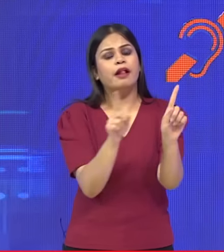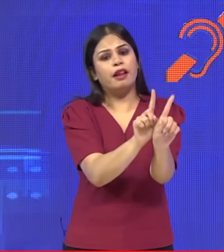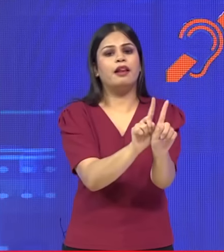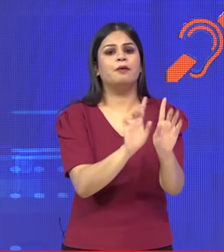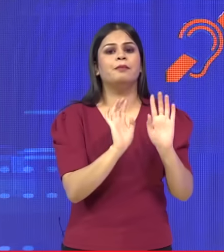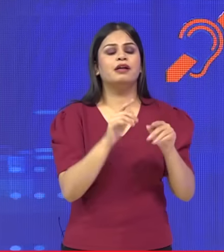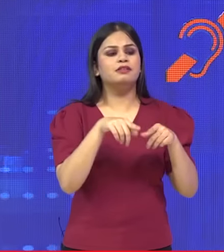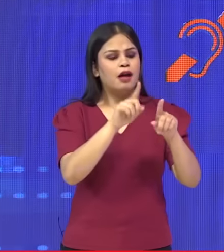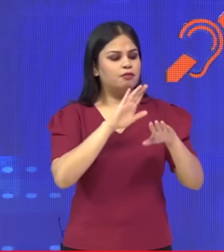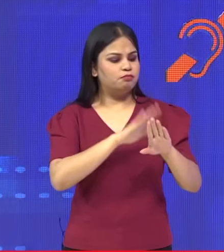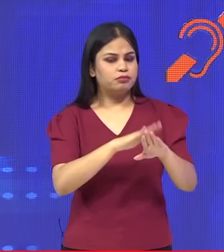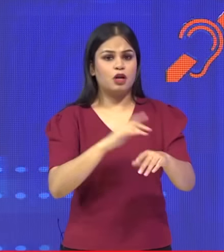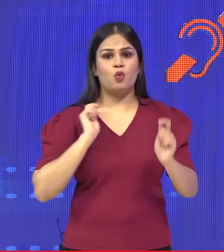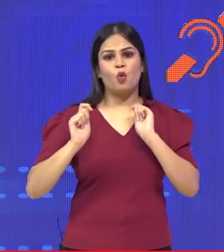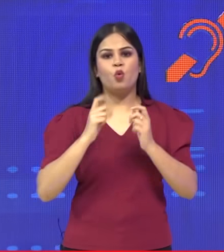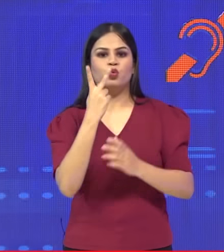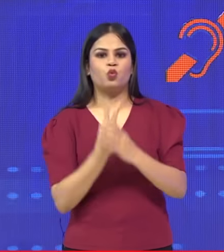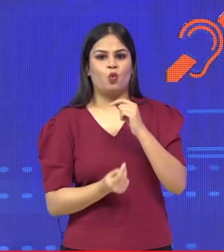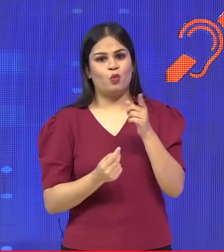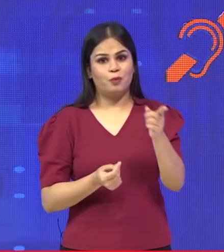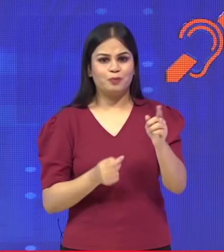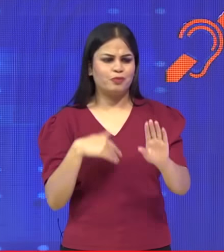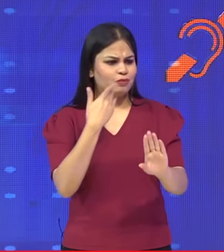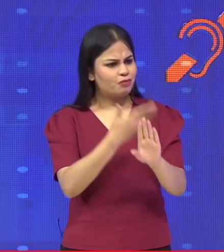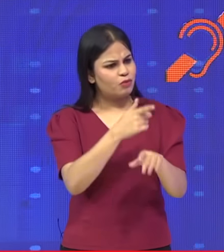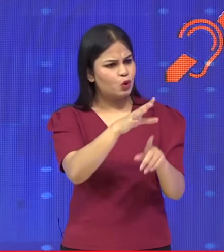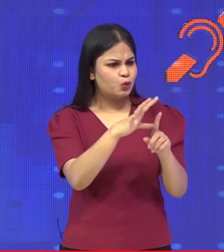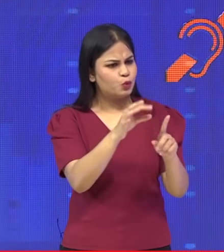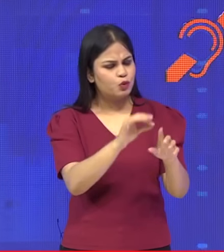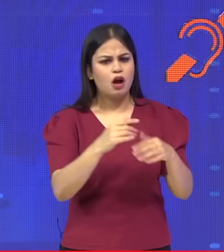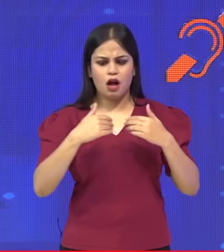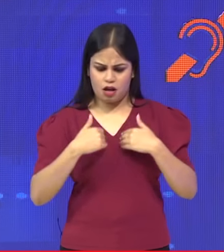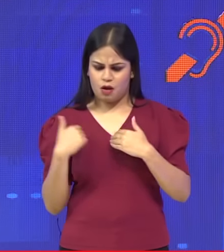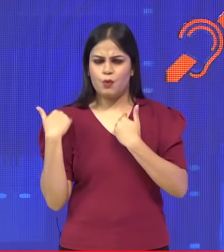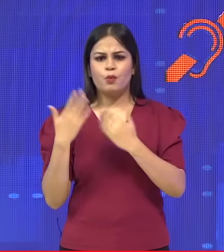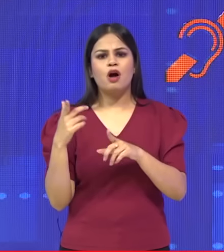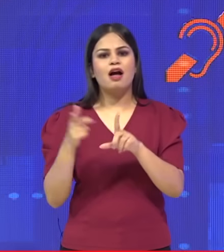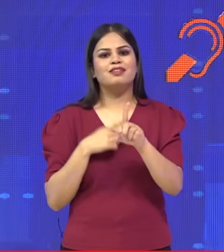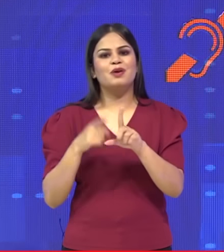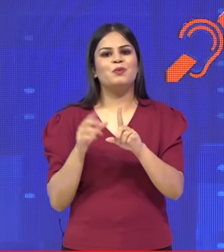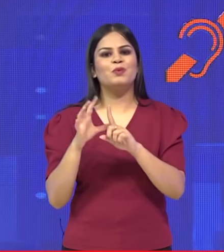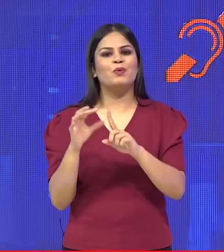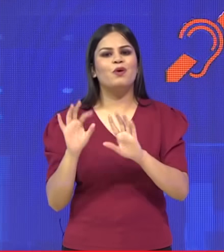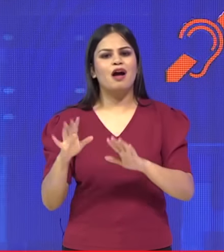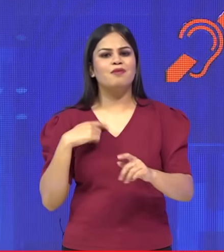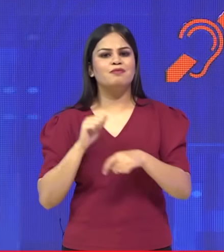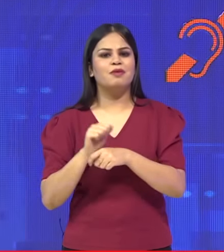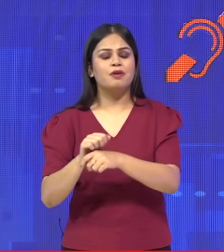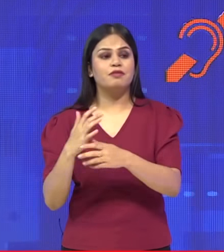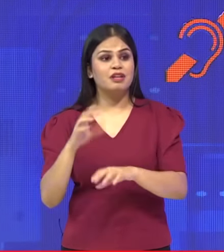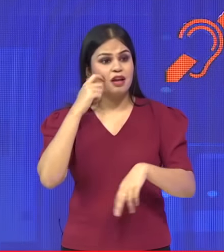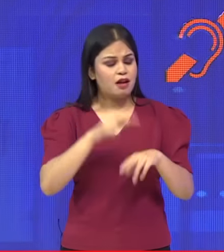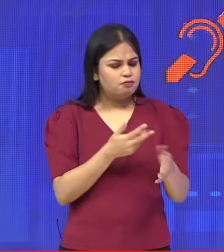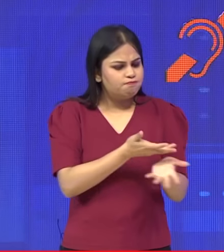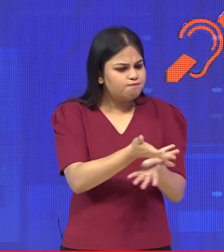और बहुत सालों के एक्सपीरियंस है तो वह खुद डायरेक्टर भी एक हेल्दी डिस्कशन के अंदर मां जाते हैं